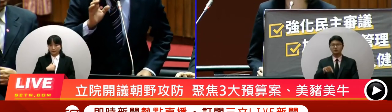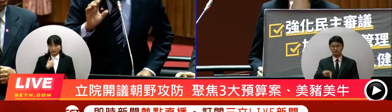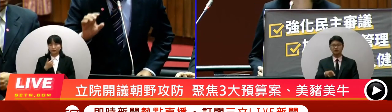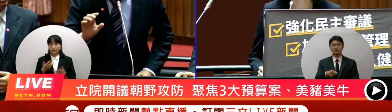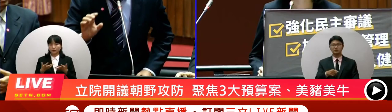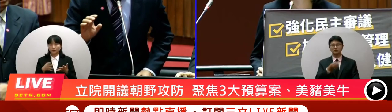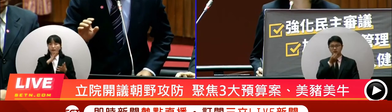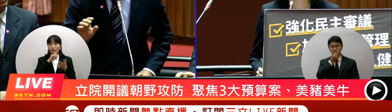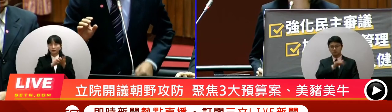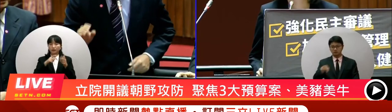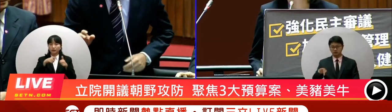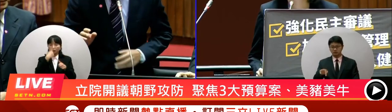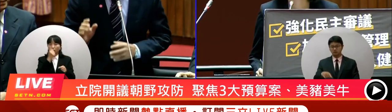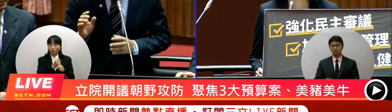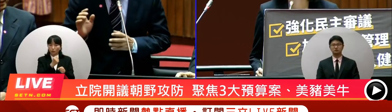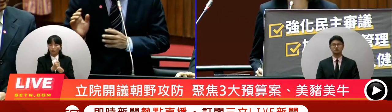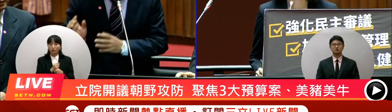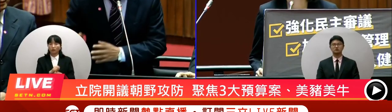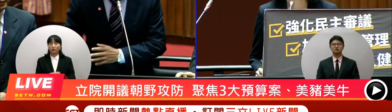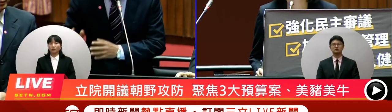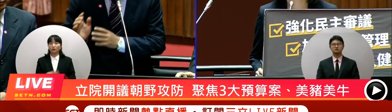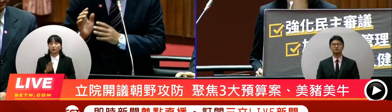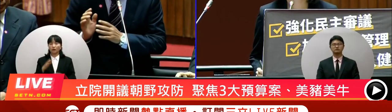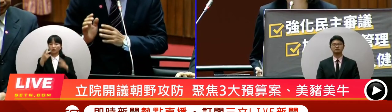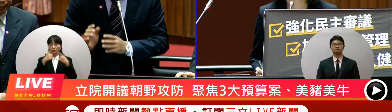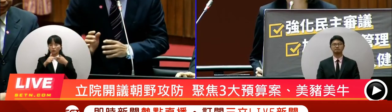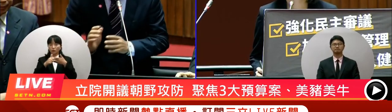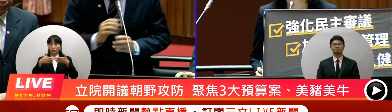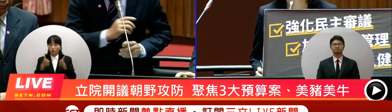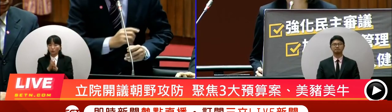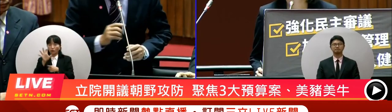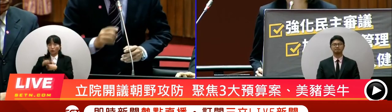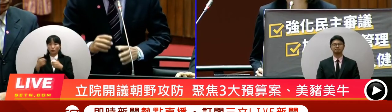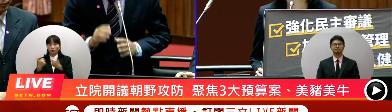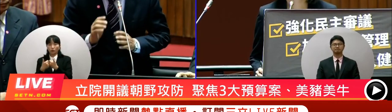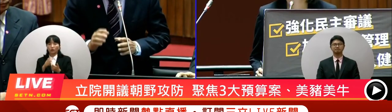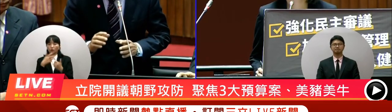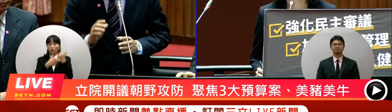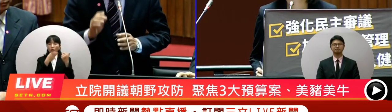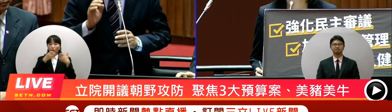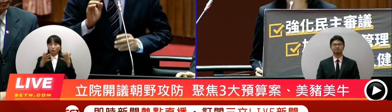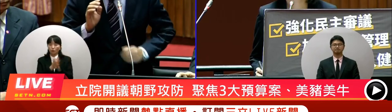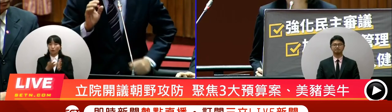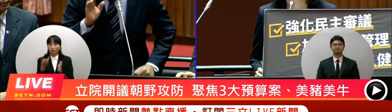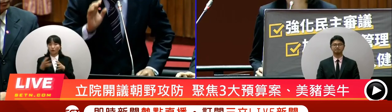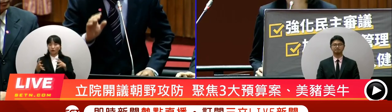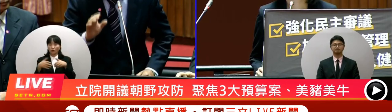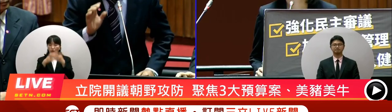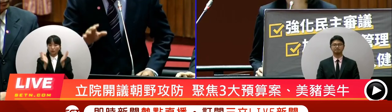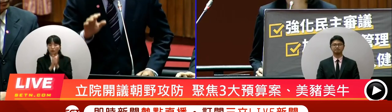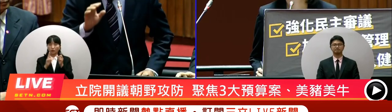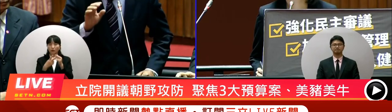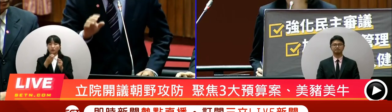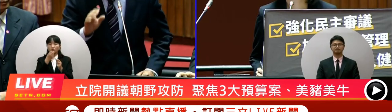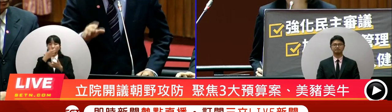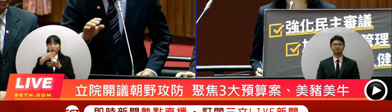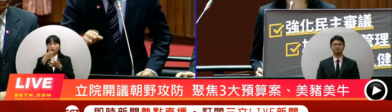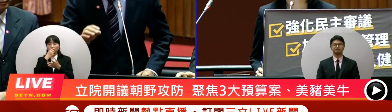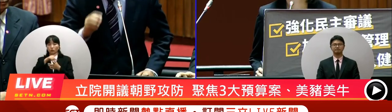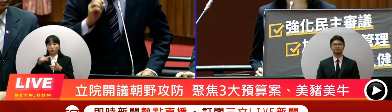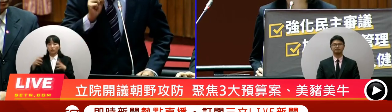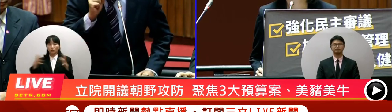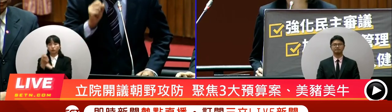虽然是写优先，但是我们跟教育部、农委会、卫福部全部跟所有的食材业者共同